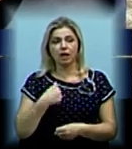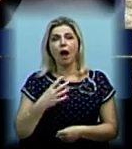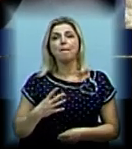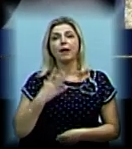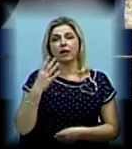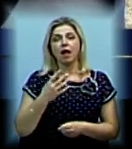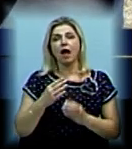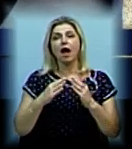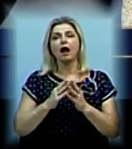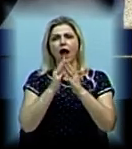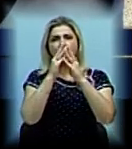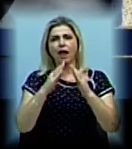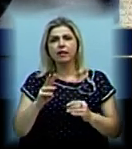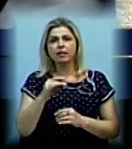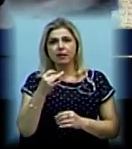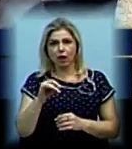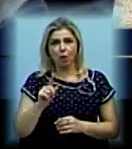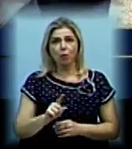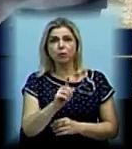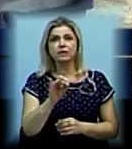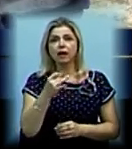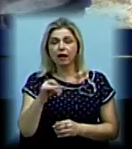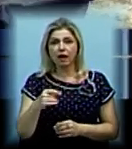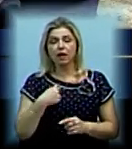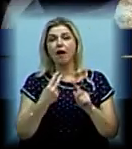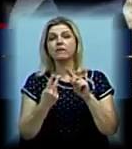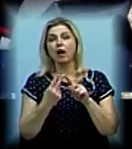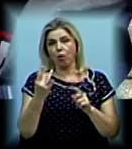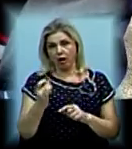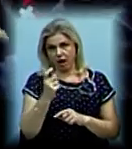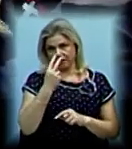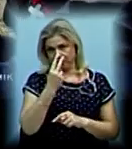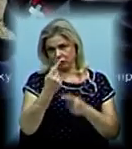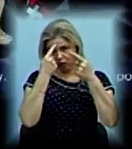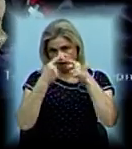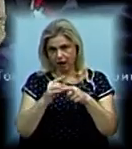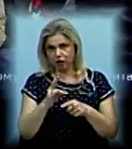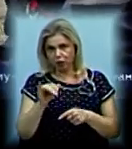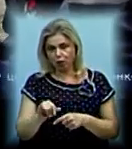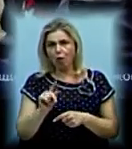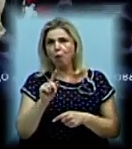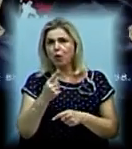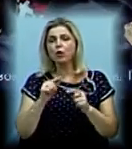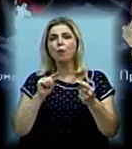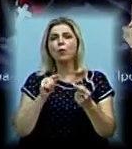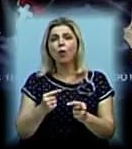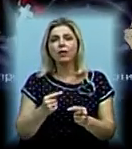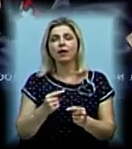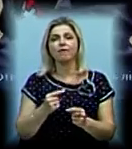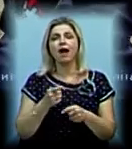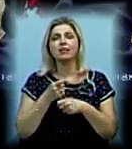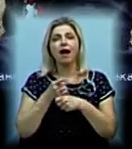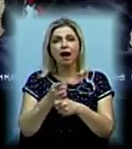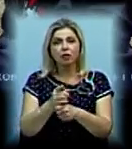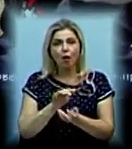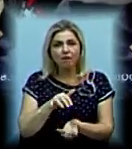музеї вже, і тут, це другий раз я бачу техніку. Тому що вона протитанкова,